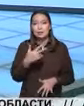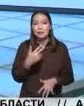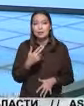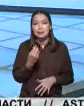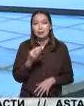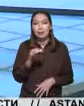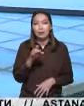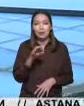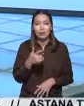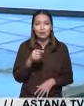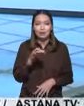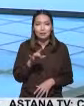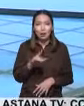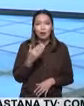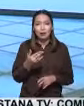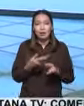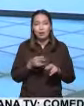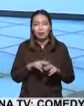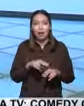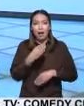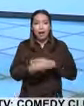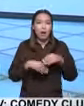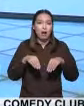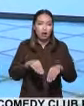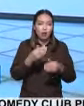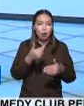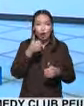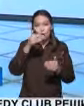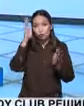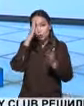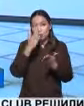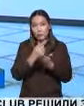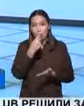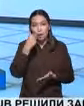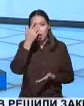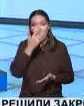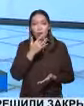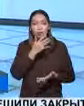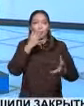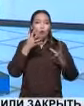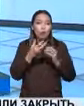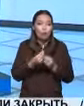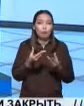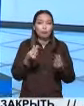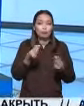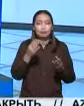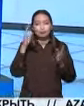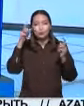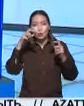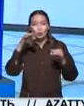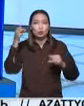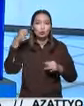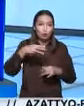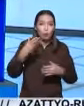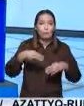с гектара. И этому, по словам аграриев, способствовала хорошая погода. Минувшим летом достаточное количество влаги и солнца. На полях